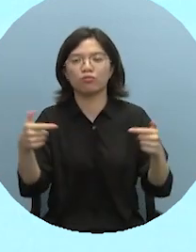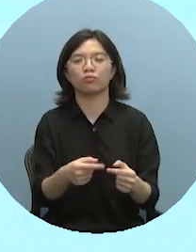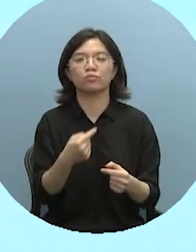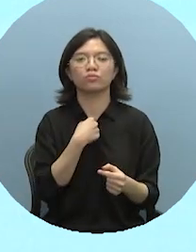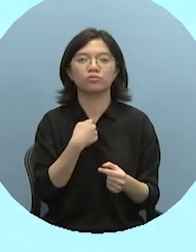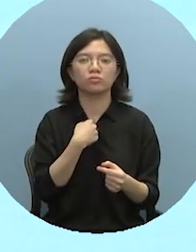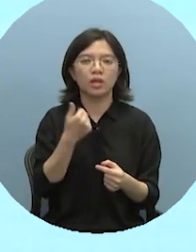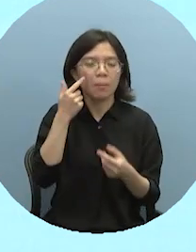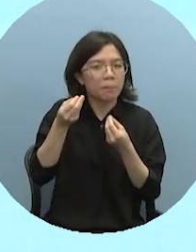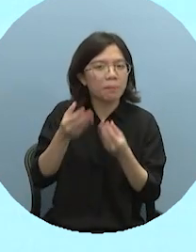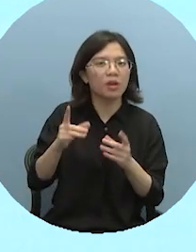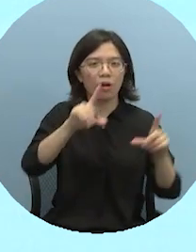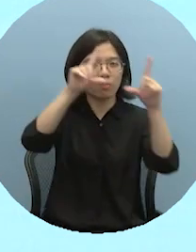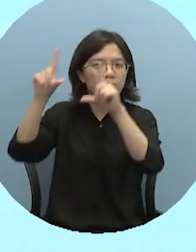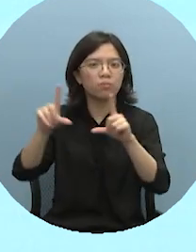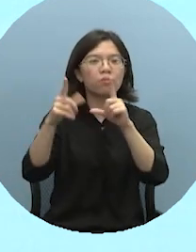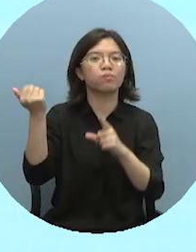動同埋涉及的人數。